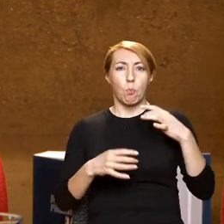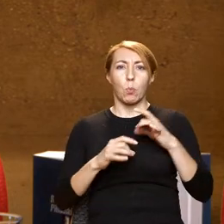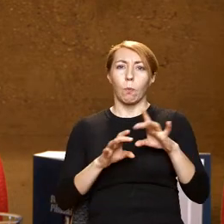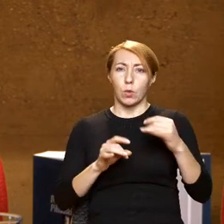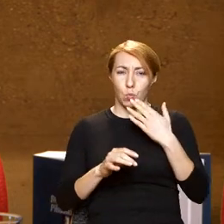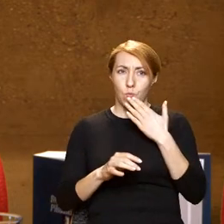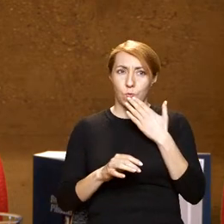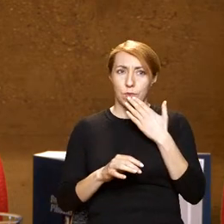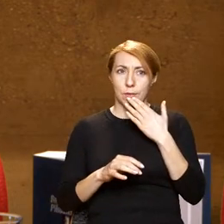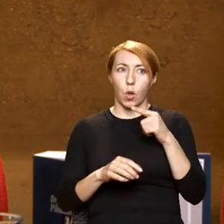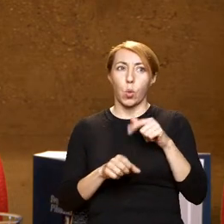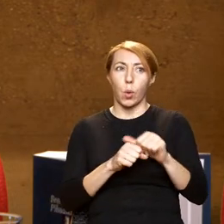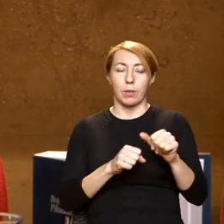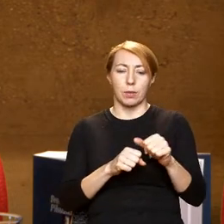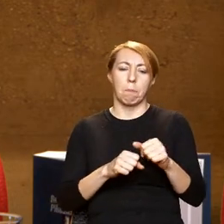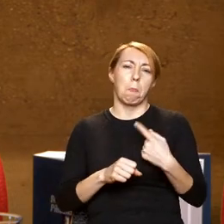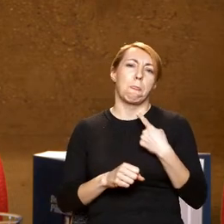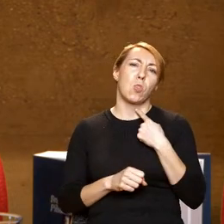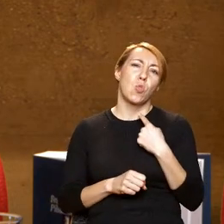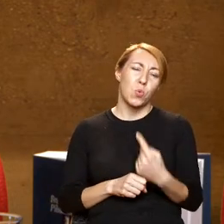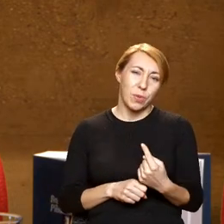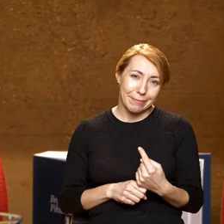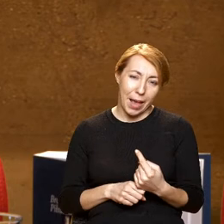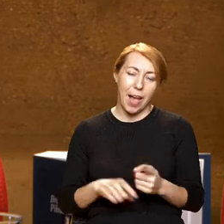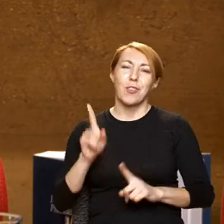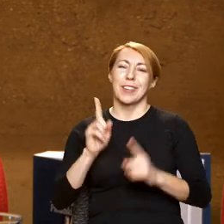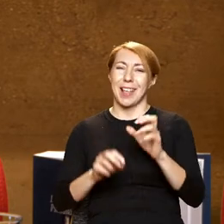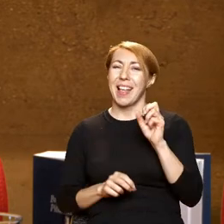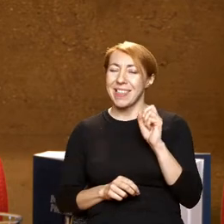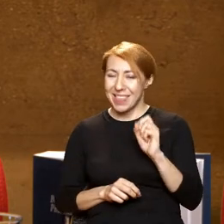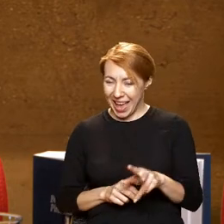powiedział, że to jest nudne. To jest czasami nudne.